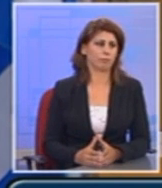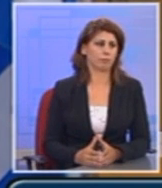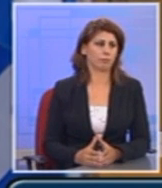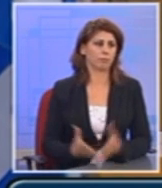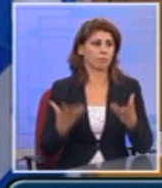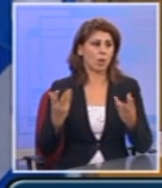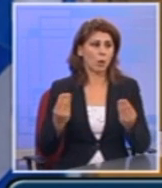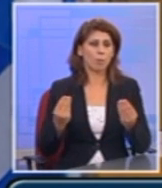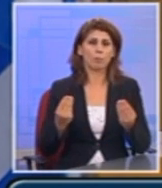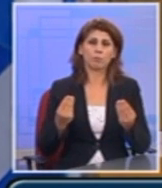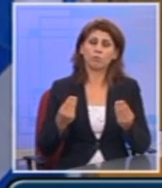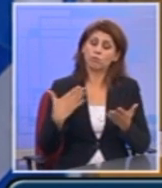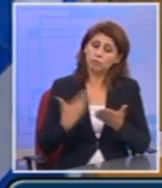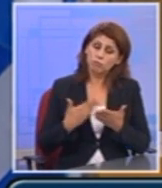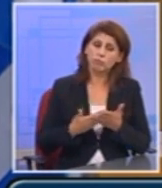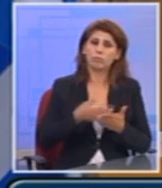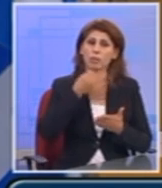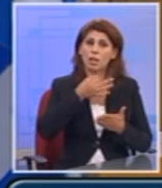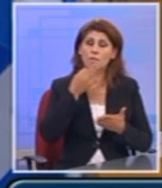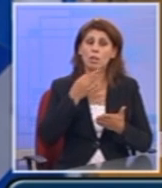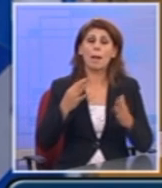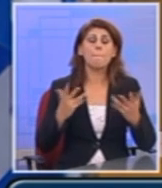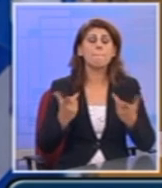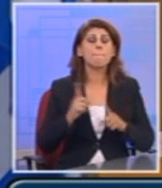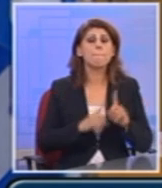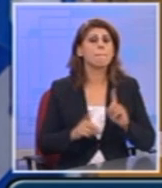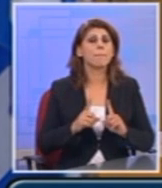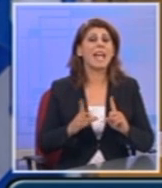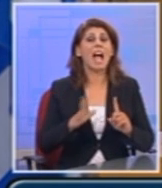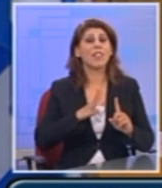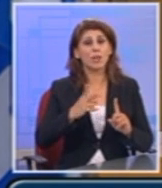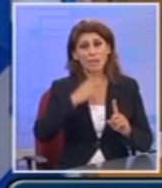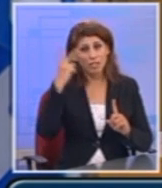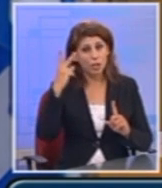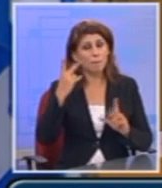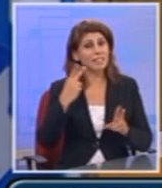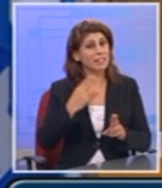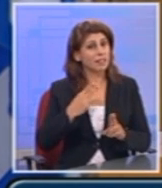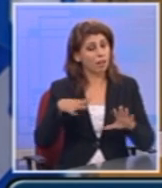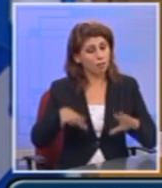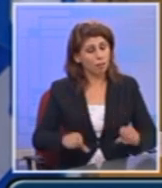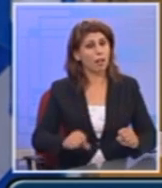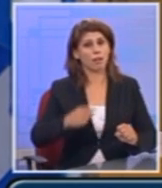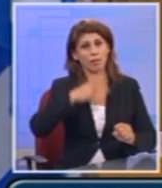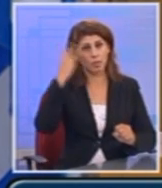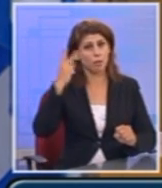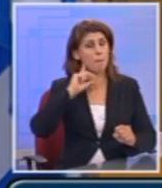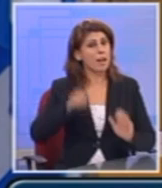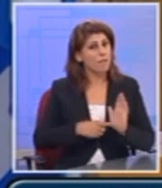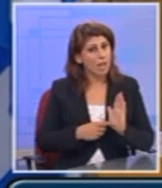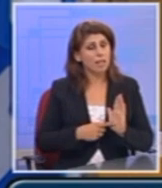πολύ εμπεριστατωμένη αναφορά στο ποια ανθρώπινα δικαιώματα και κυριαρχικά δικαιώματα